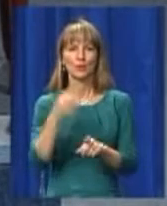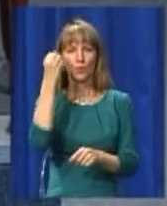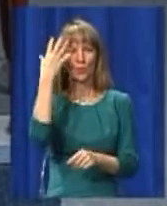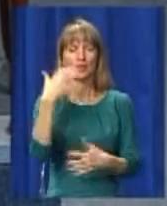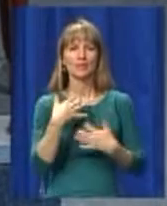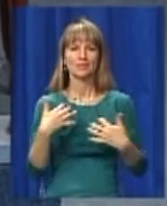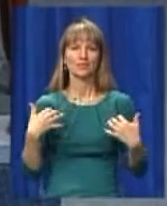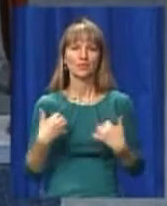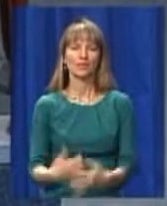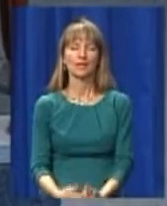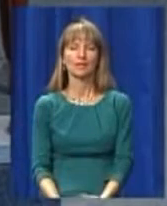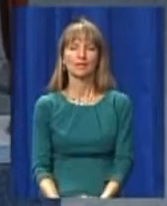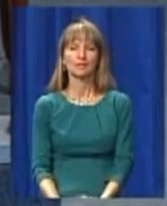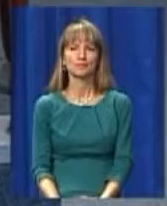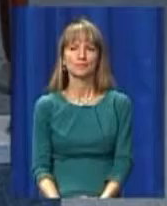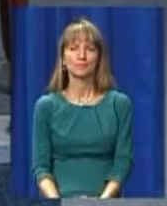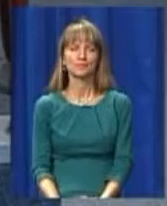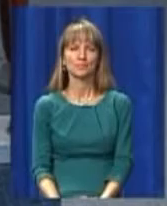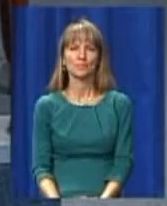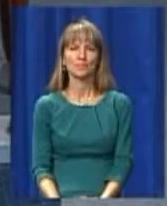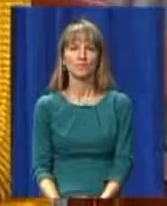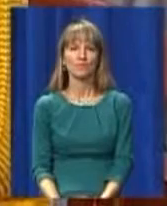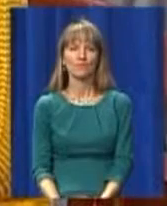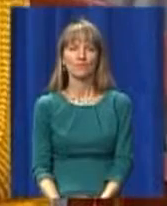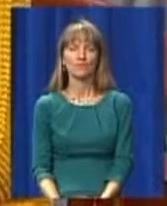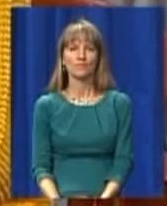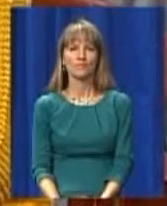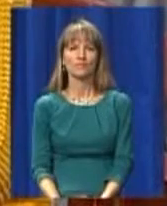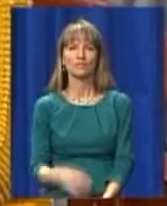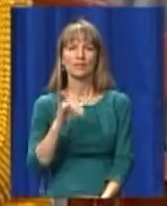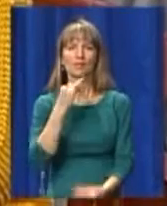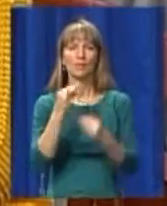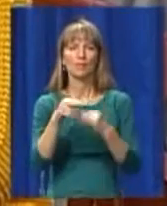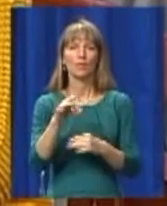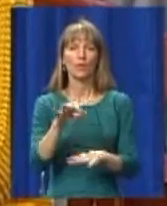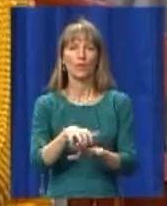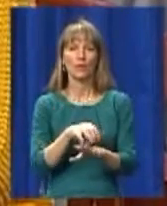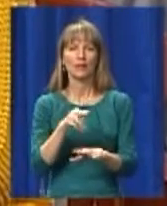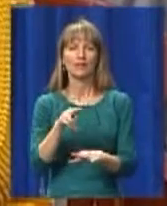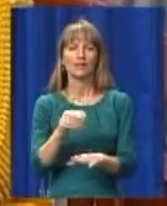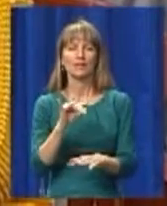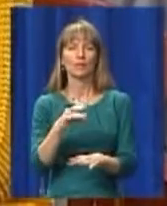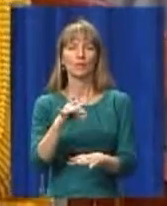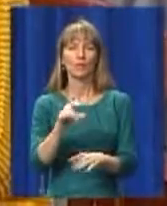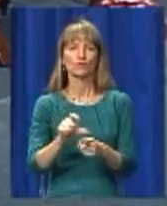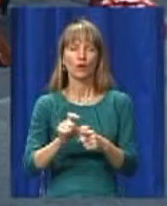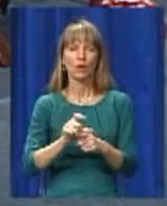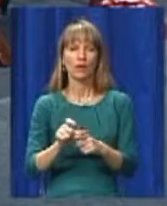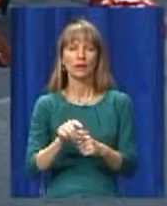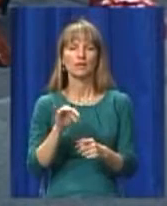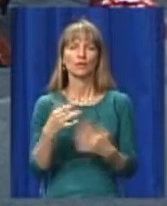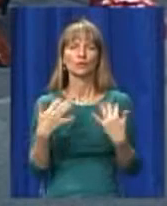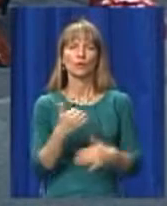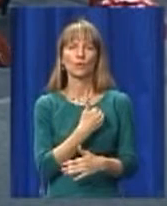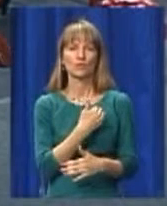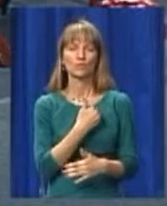тварини. От і... Так, ну і поговорили вже і про котиків, і про шоколад, і про морозиво. І вже